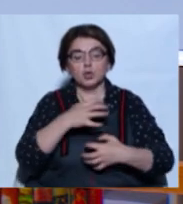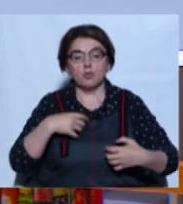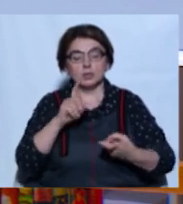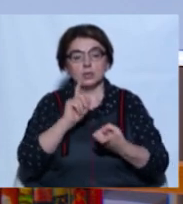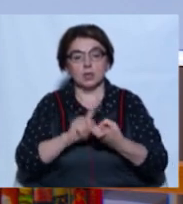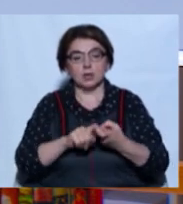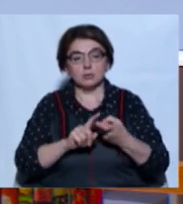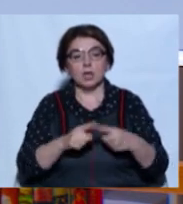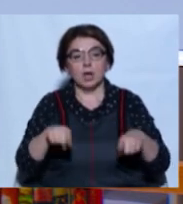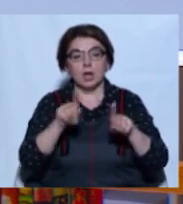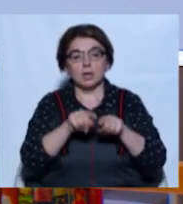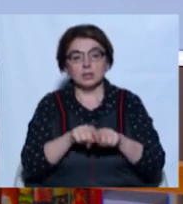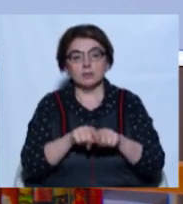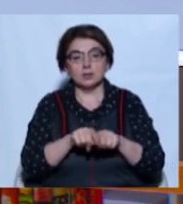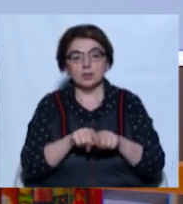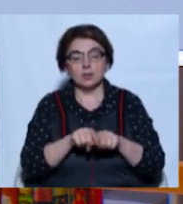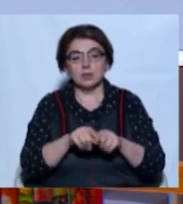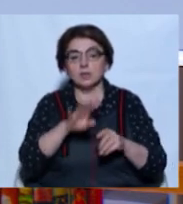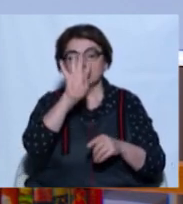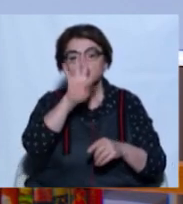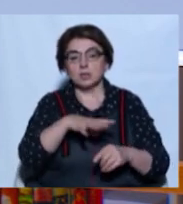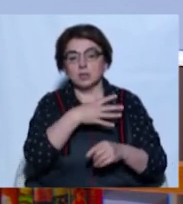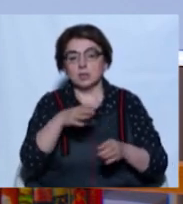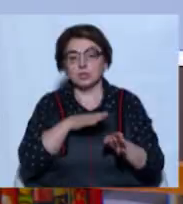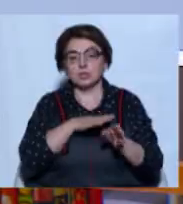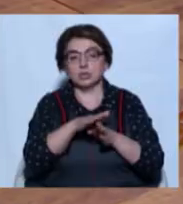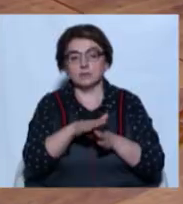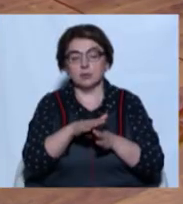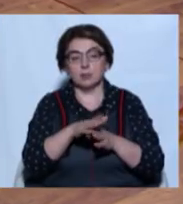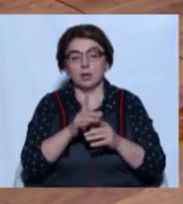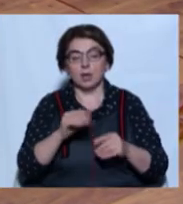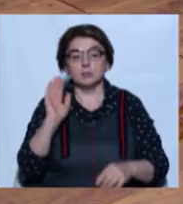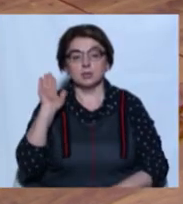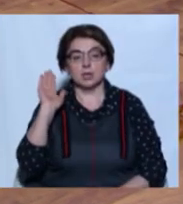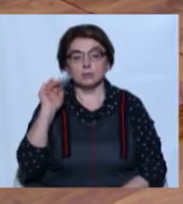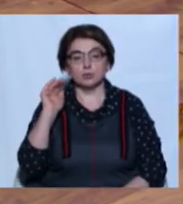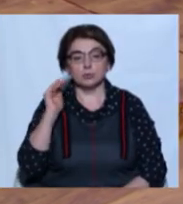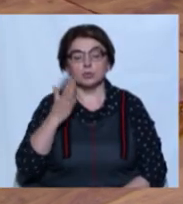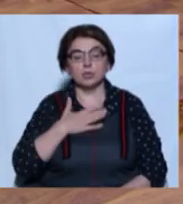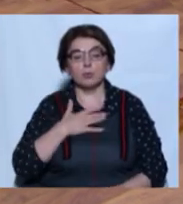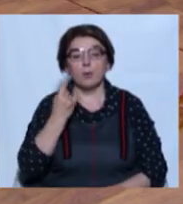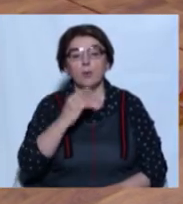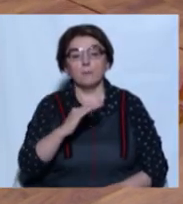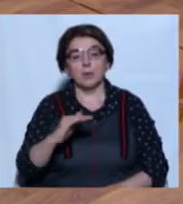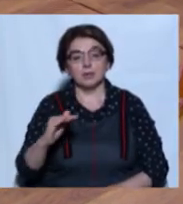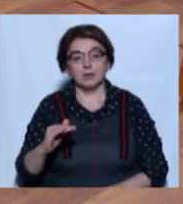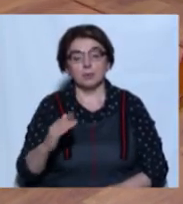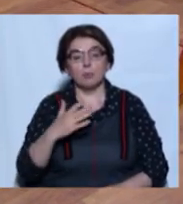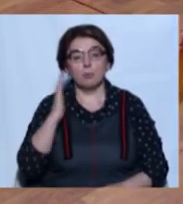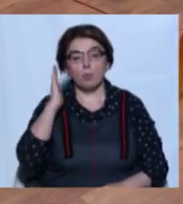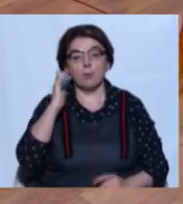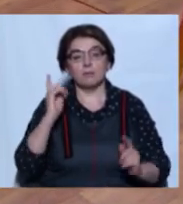და ისე ცხრილის შევსება. Ამით გემშვიდობებით, ჩემო პატარებო,